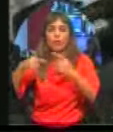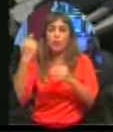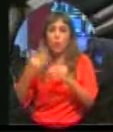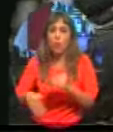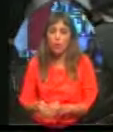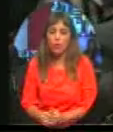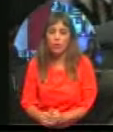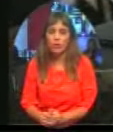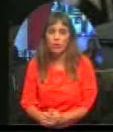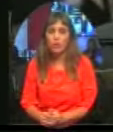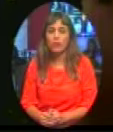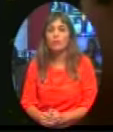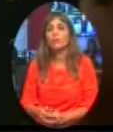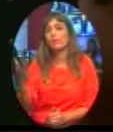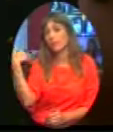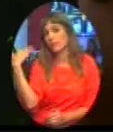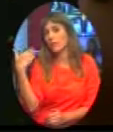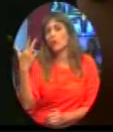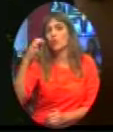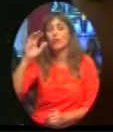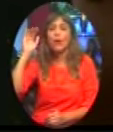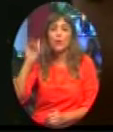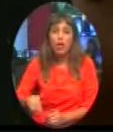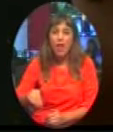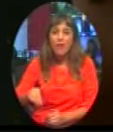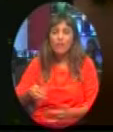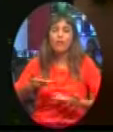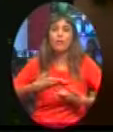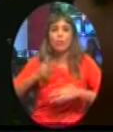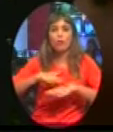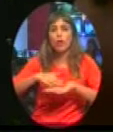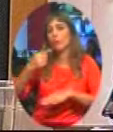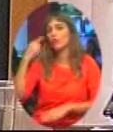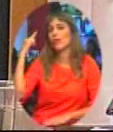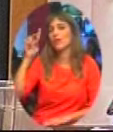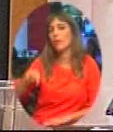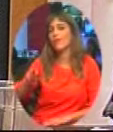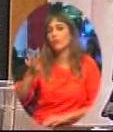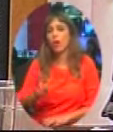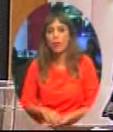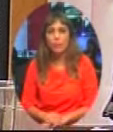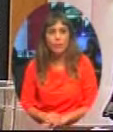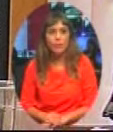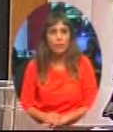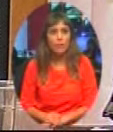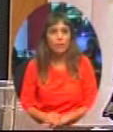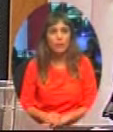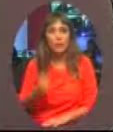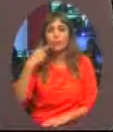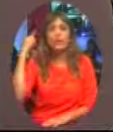זאת לעומת 35,000 שזכו להכשרה בשנת 2002. ב-2002 היה